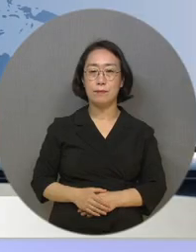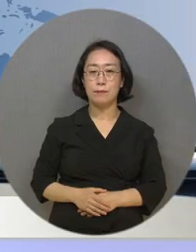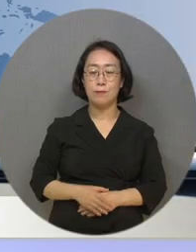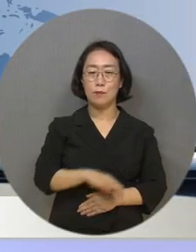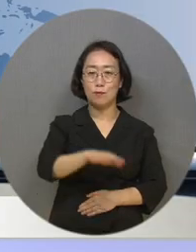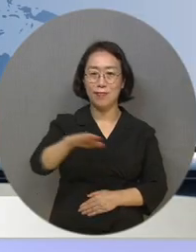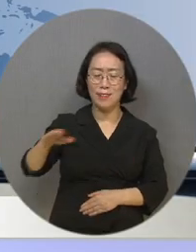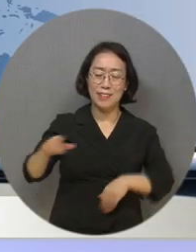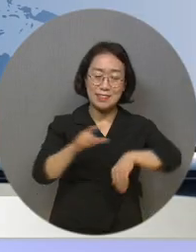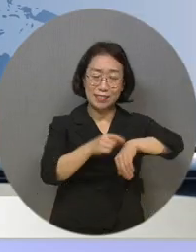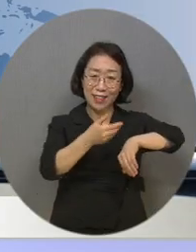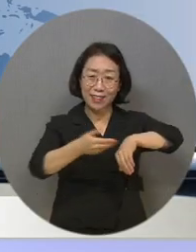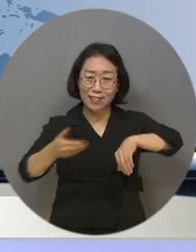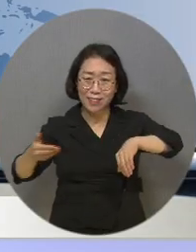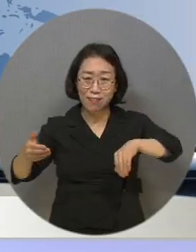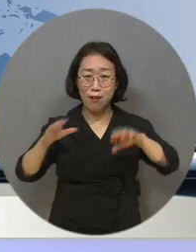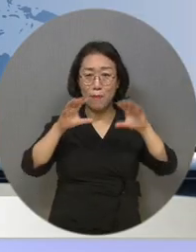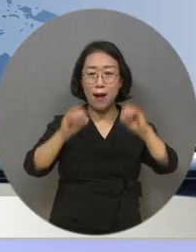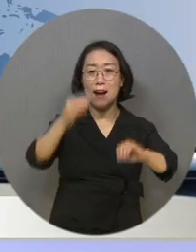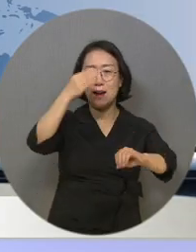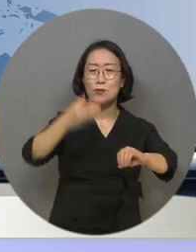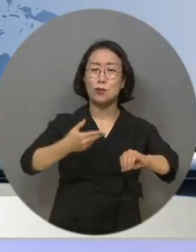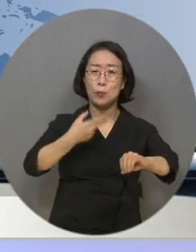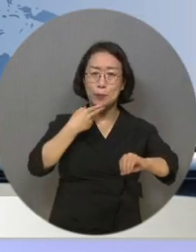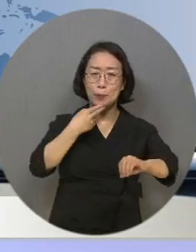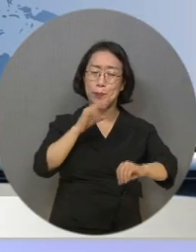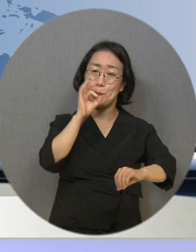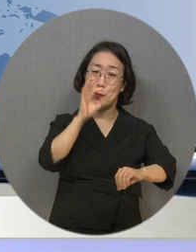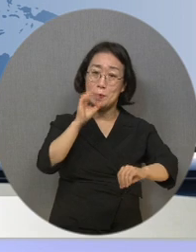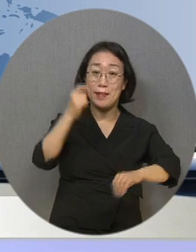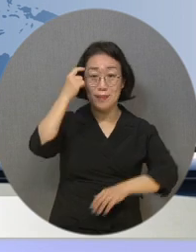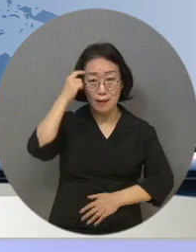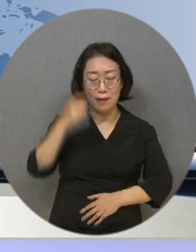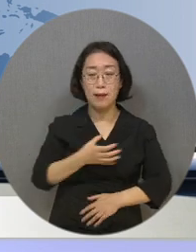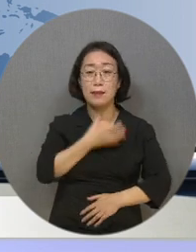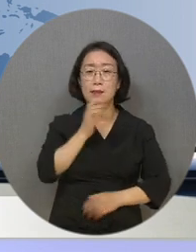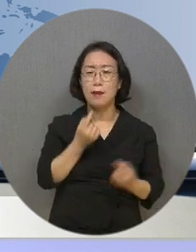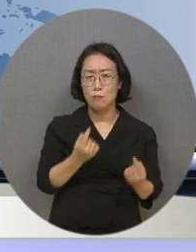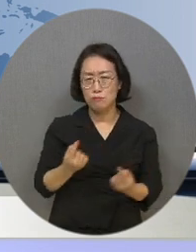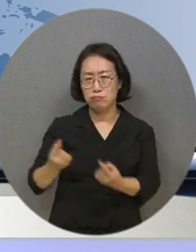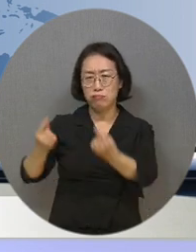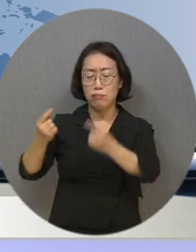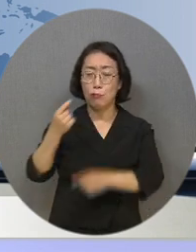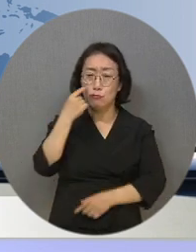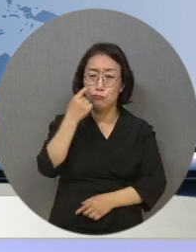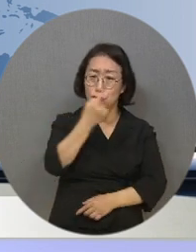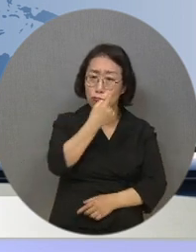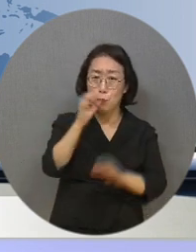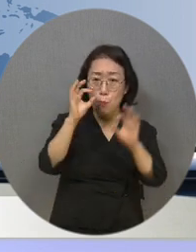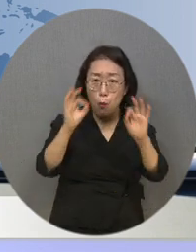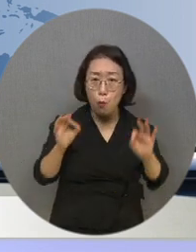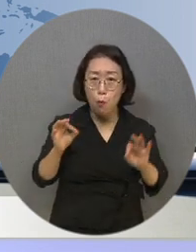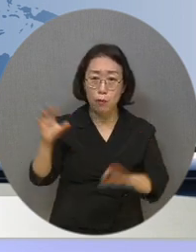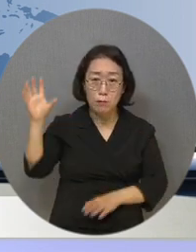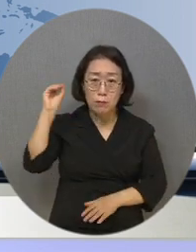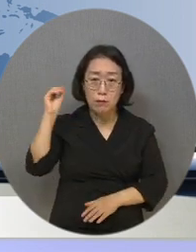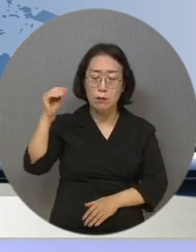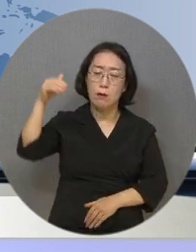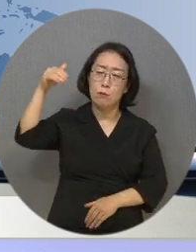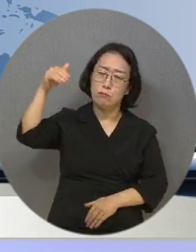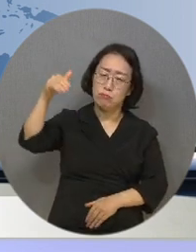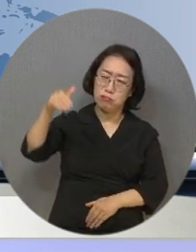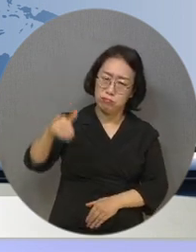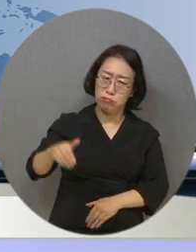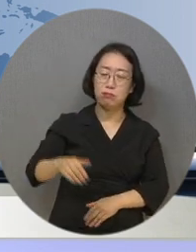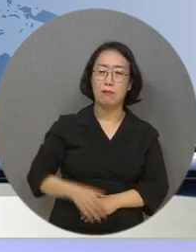우리는 보통 세월을 막을 수 없다고 말하곤 하는데요. 나이가 들수록 눈이 잘 보이지 않게 되고 소리가 잘 들리지 않게